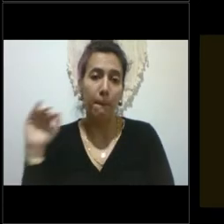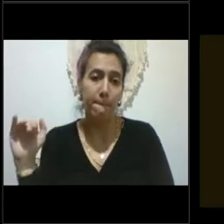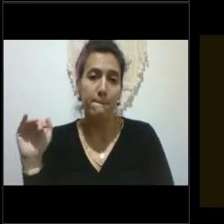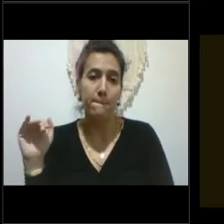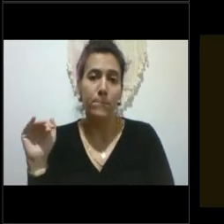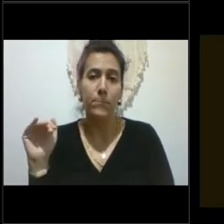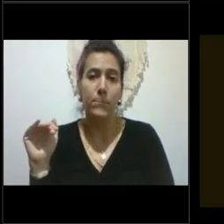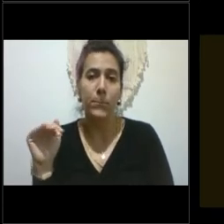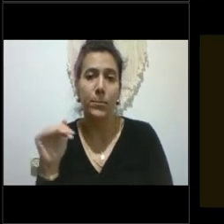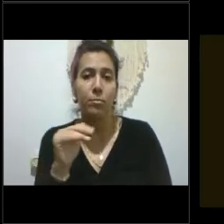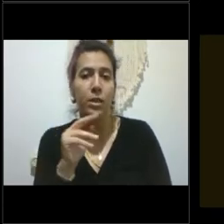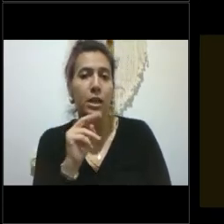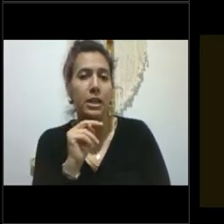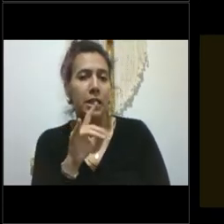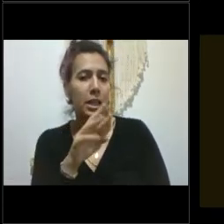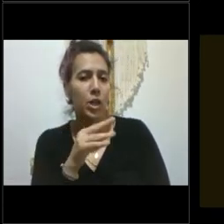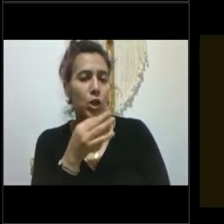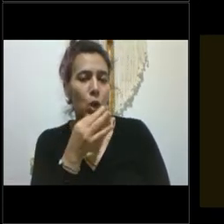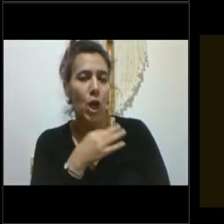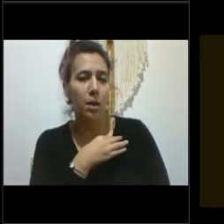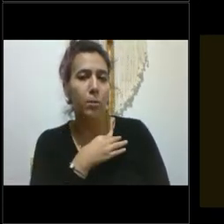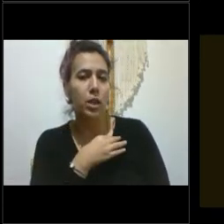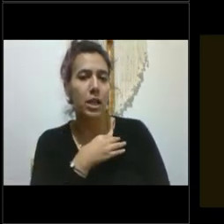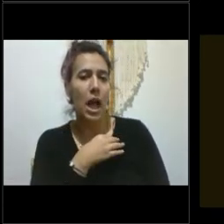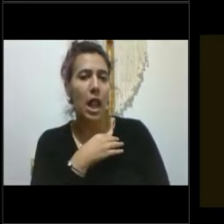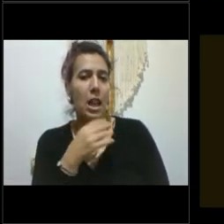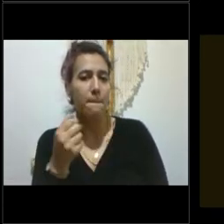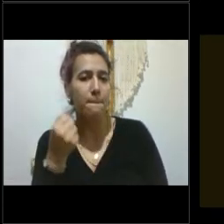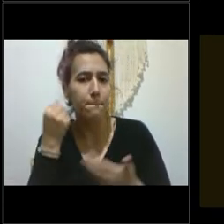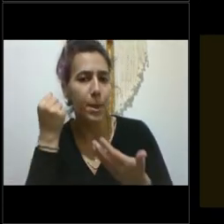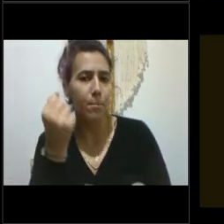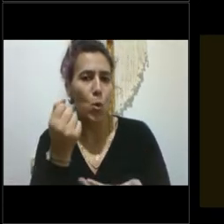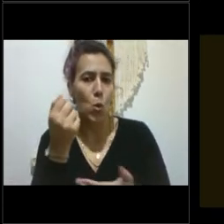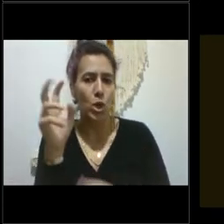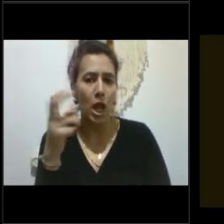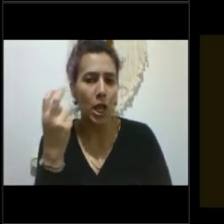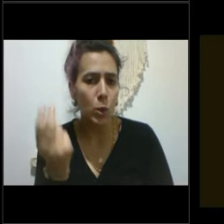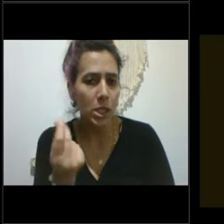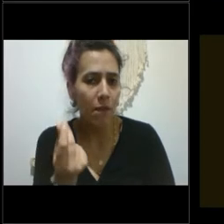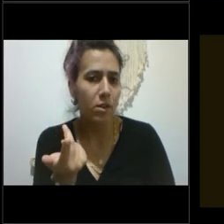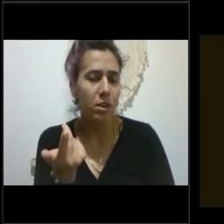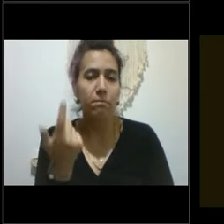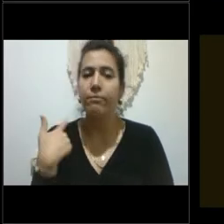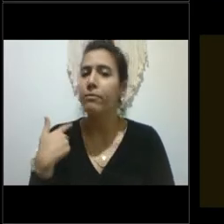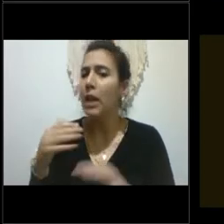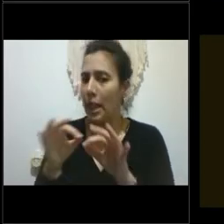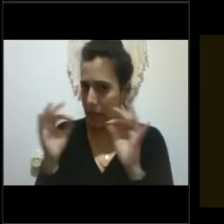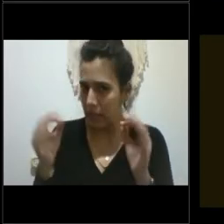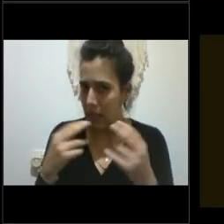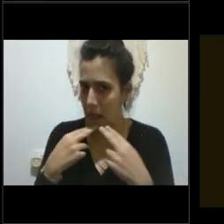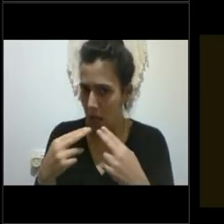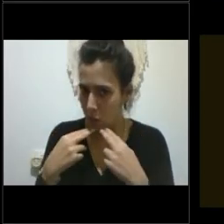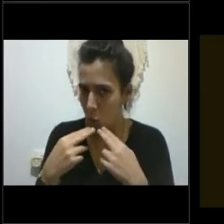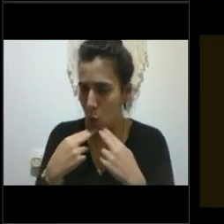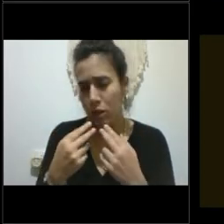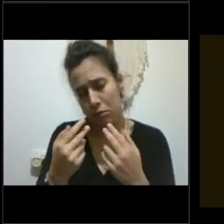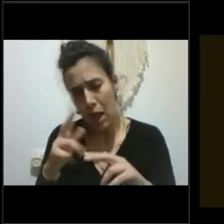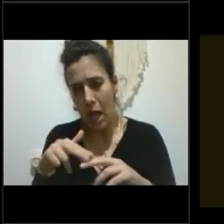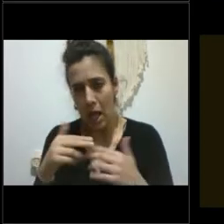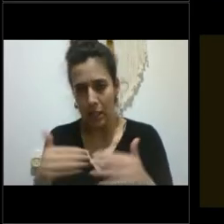שואלים אותי גם על מימון, על גיוס כספים. אוקיי, אני אתחיל לענות פה על שאלות, ואז אנחנו נתקדם.